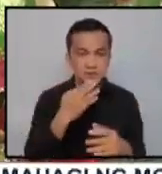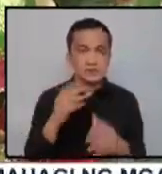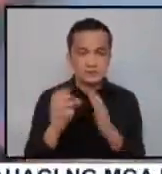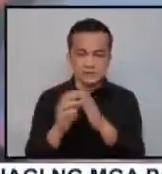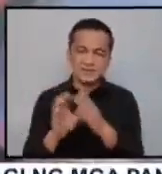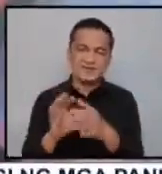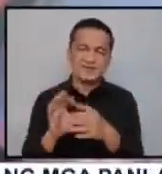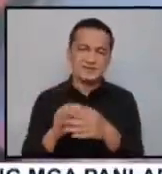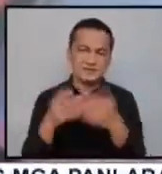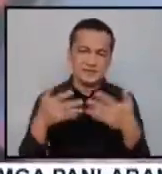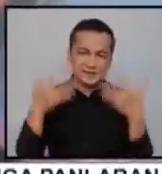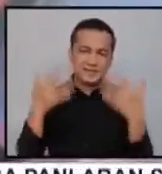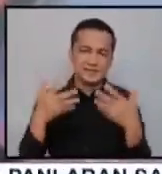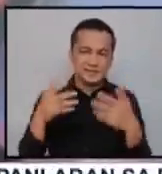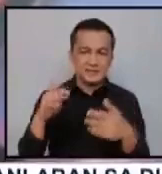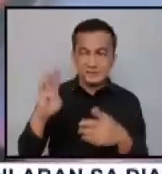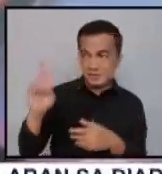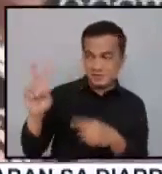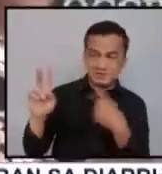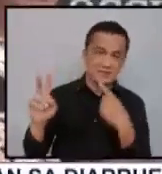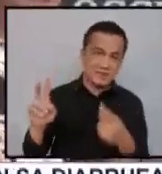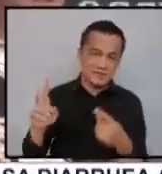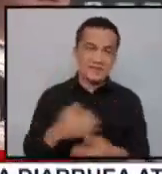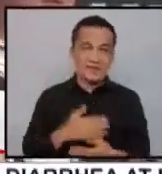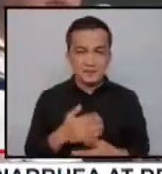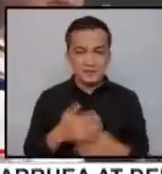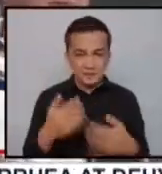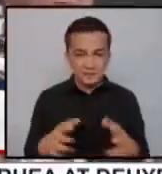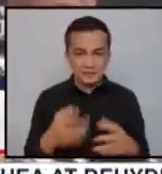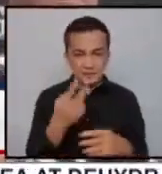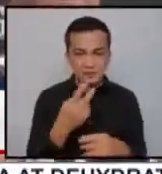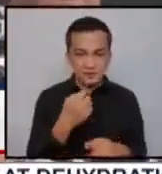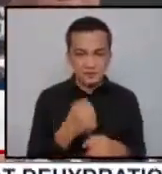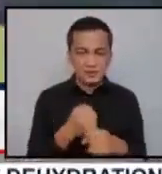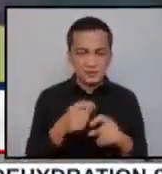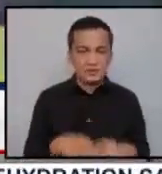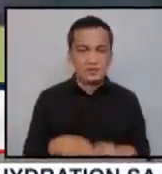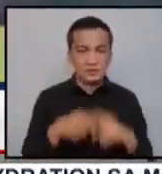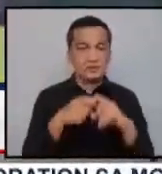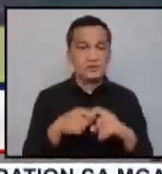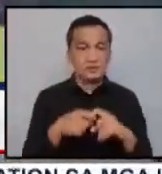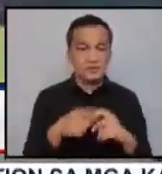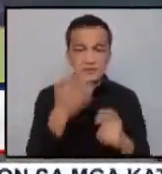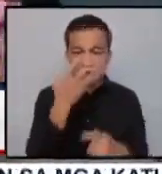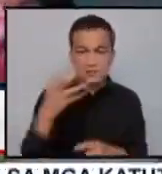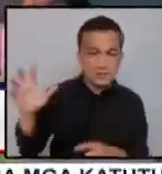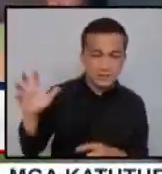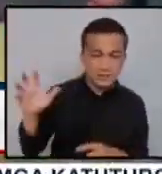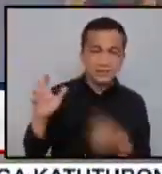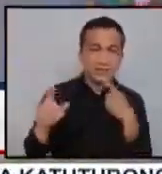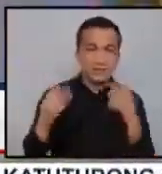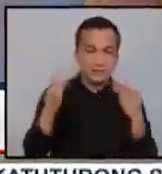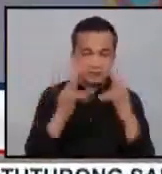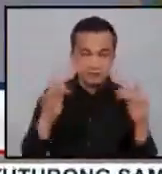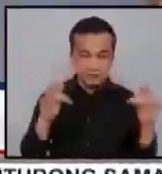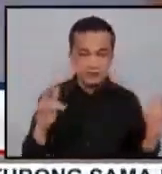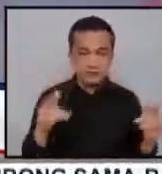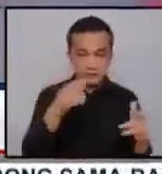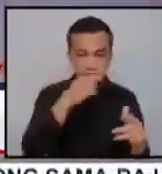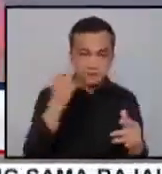sa Pangulo, nagagalak siya na pagkatapos ng dalawang taong suspensyon ng Mascara Festival dahil sa COVID-19 pandemic, ay